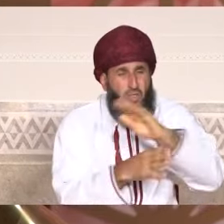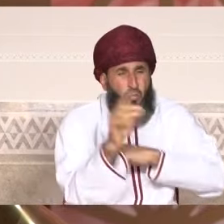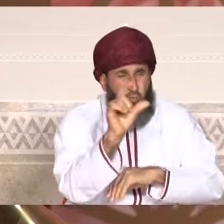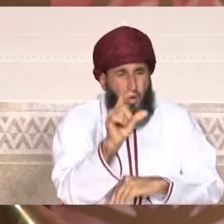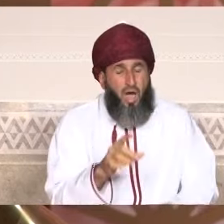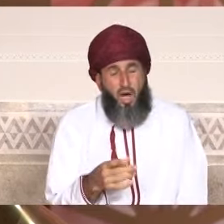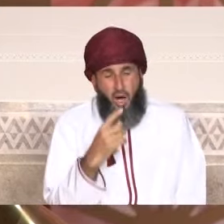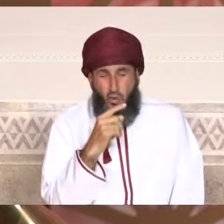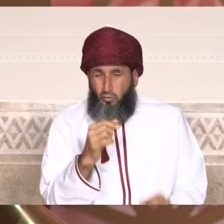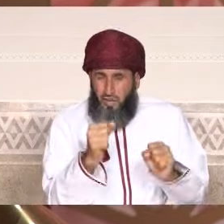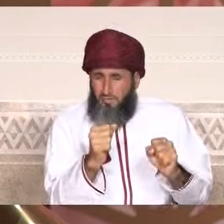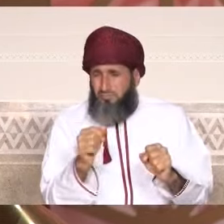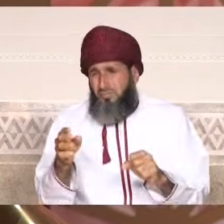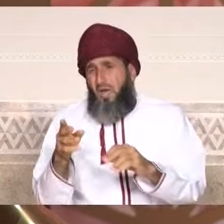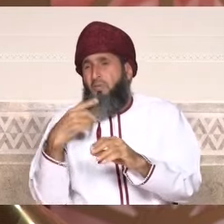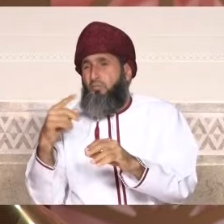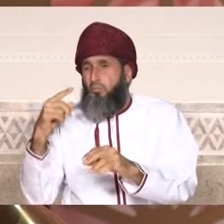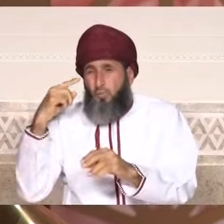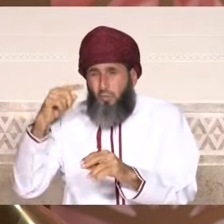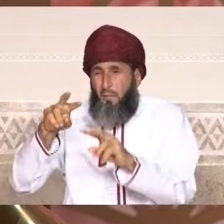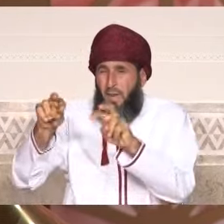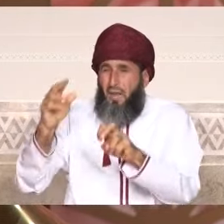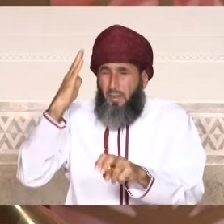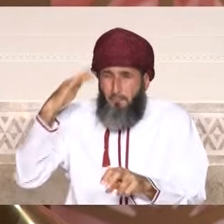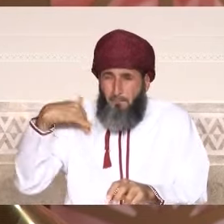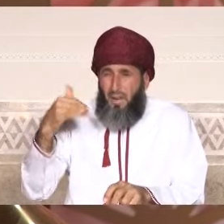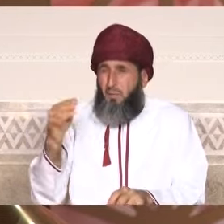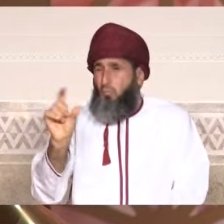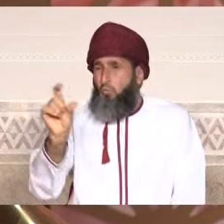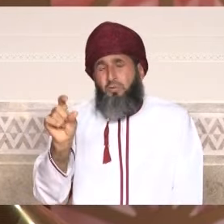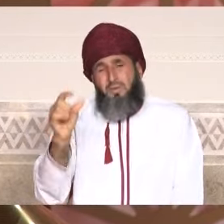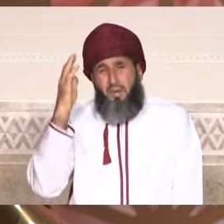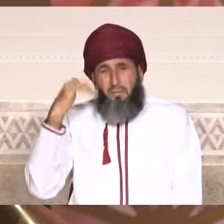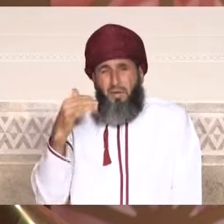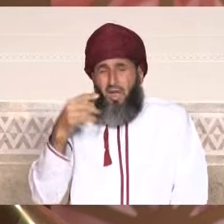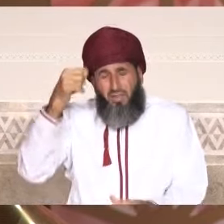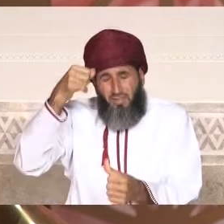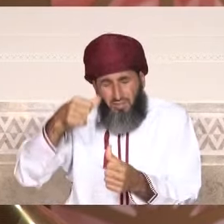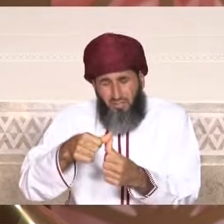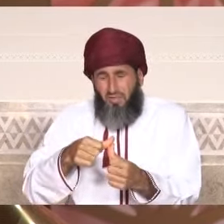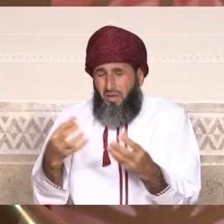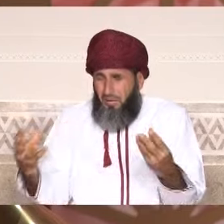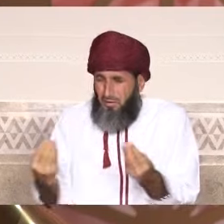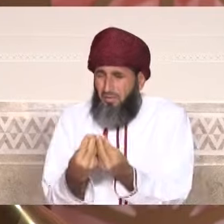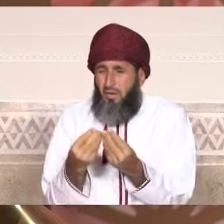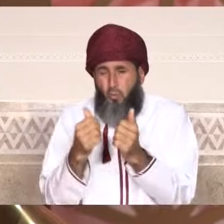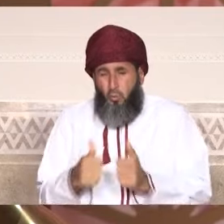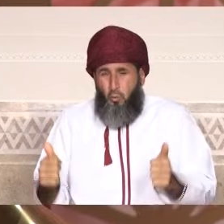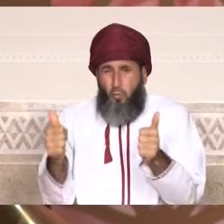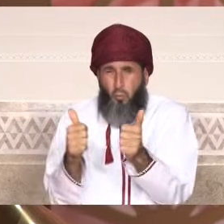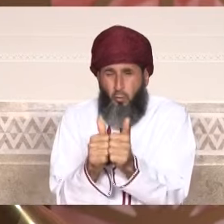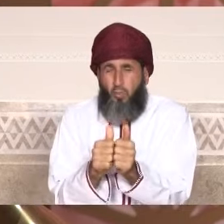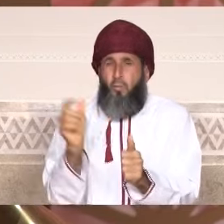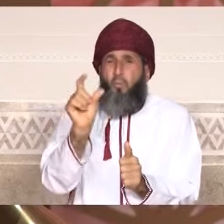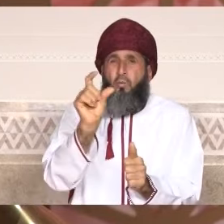تقية تعينه على دينه، تثبته، تذكره بالله تبارك وتعالى، وينشئ معها أسرة